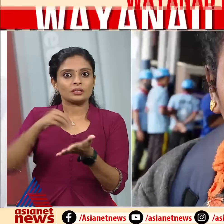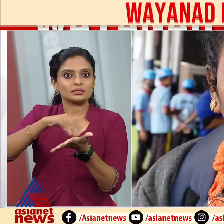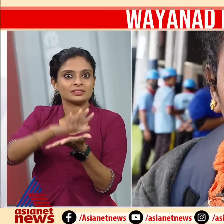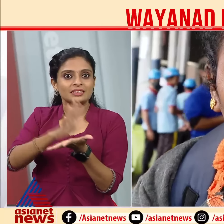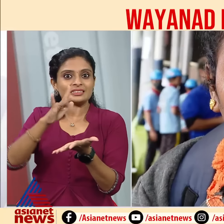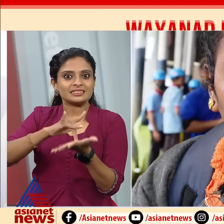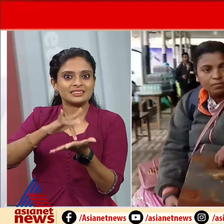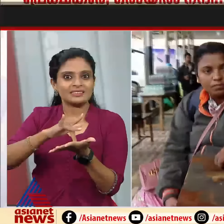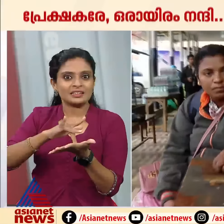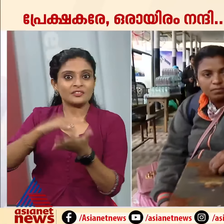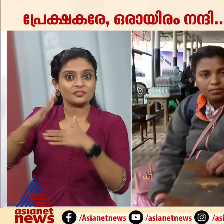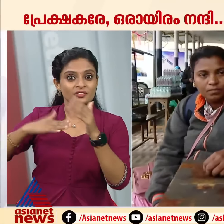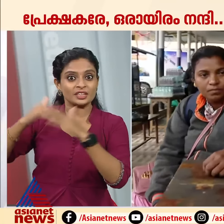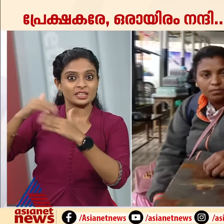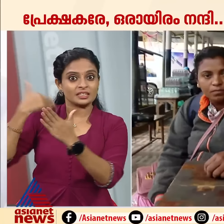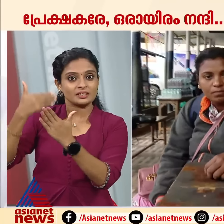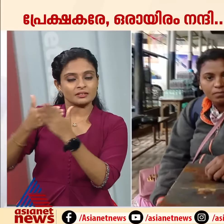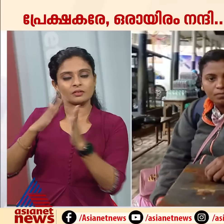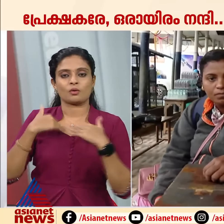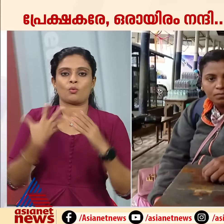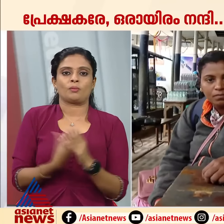വീടാകുന്നവരെ.